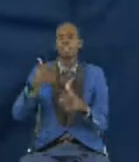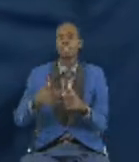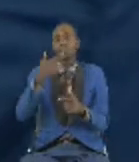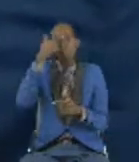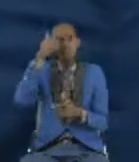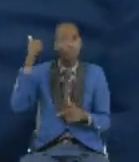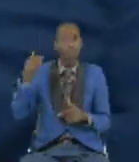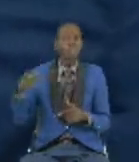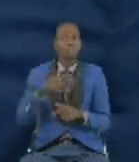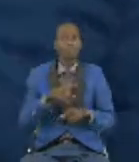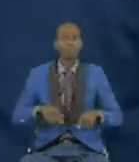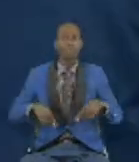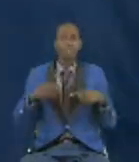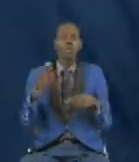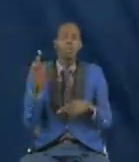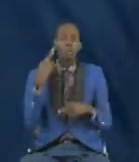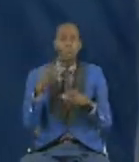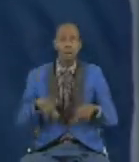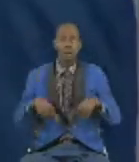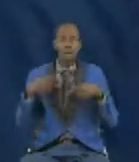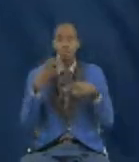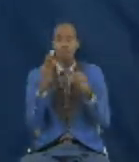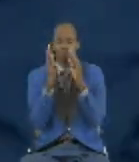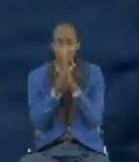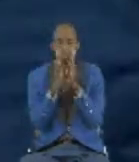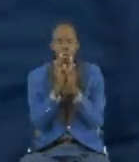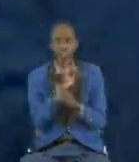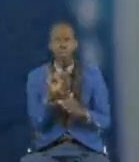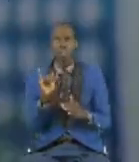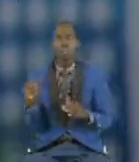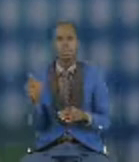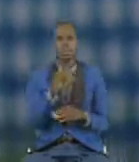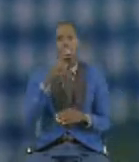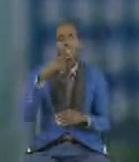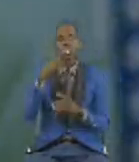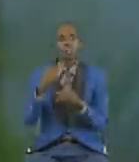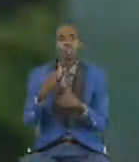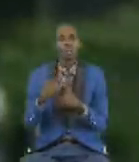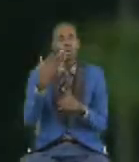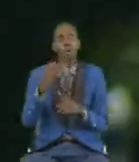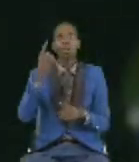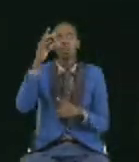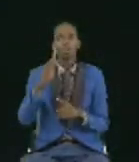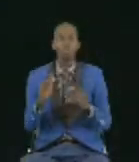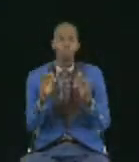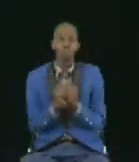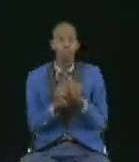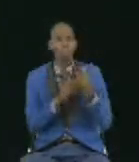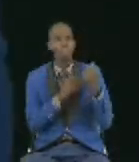parce que la vie de prière, ils annonçaient la parole de Dieu avec